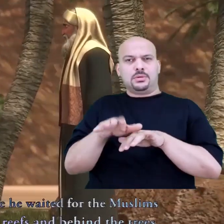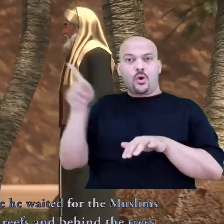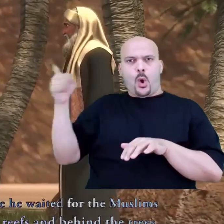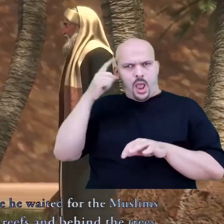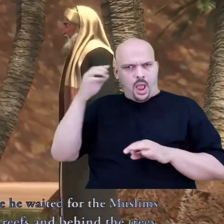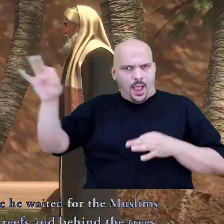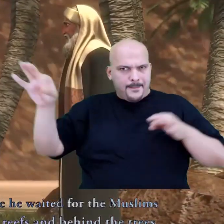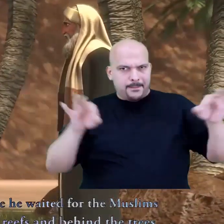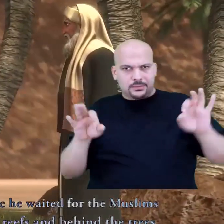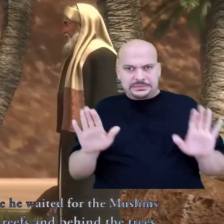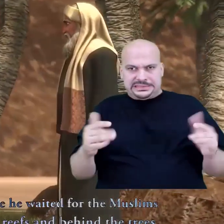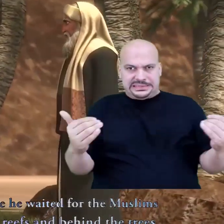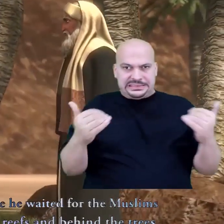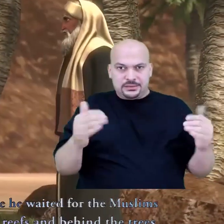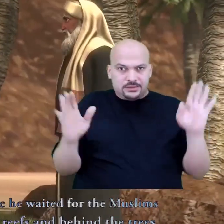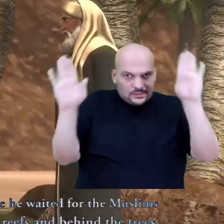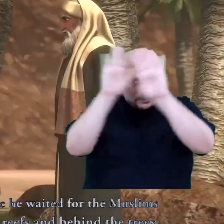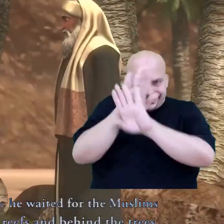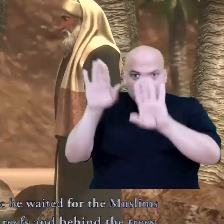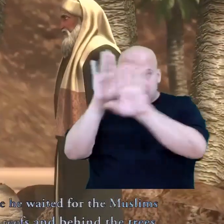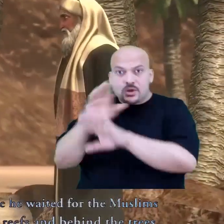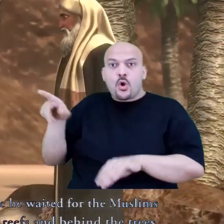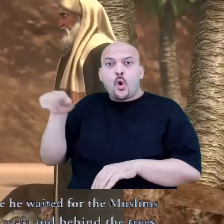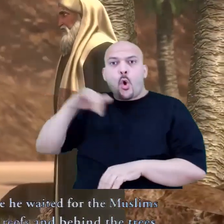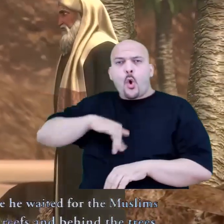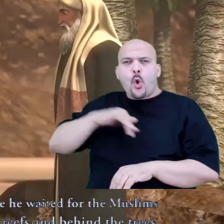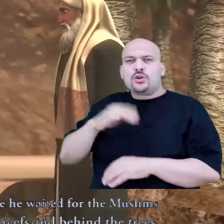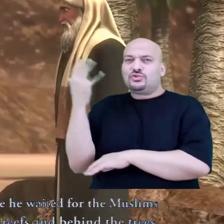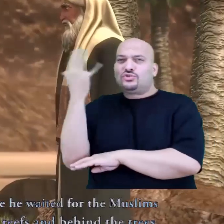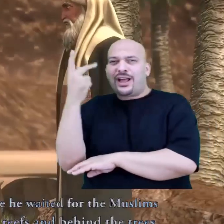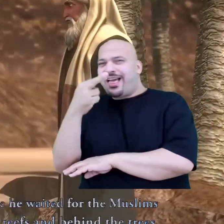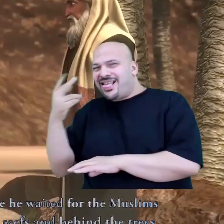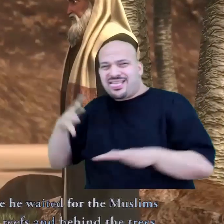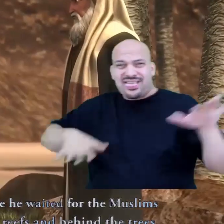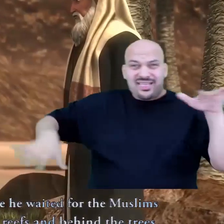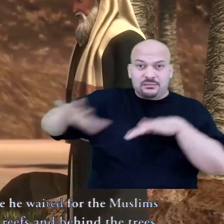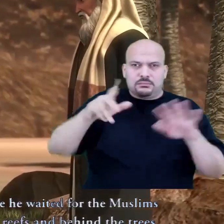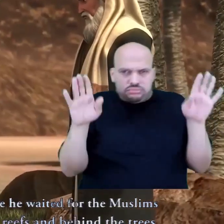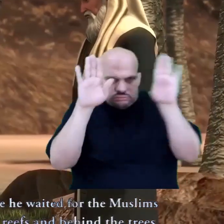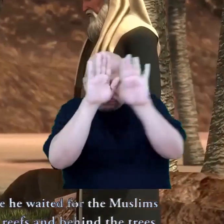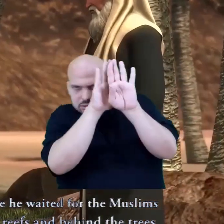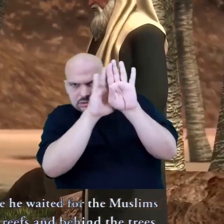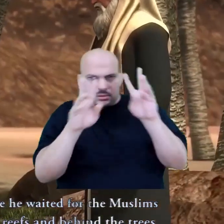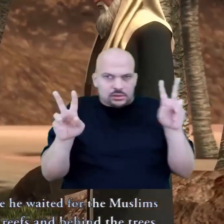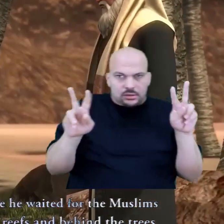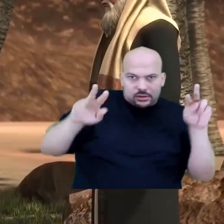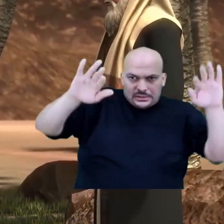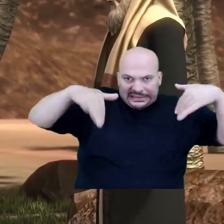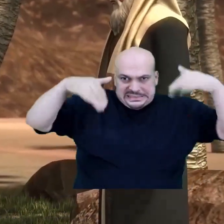واضعاً لهم الكمائن، واختبأ رجاله بين الشعب وخلف